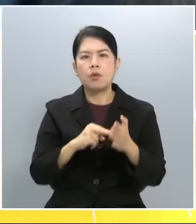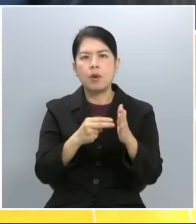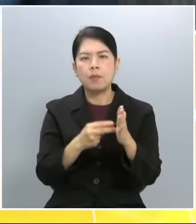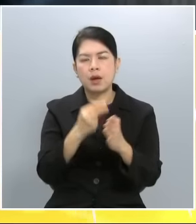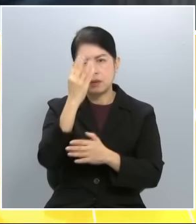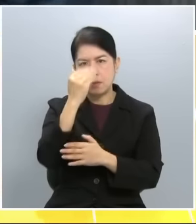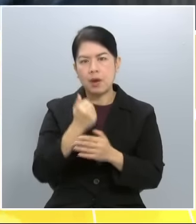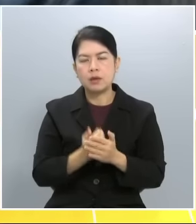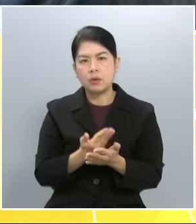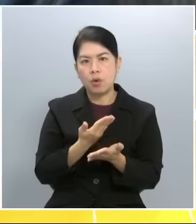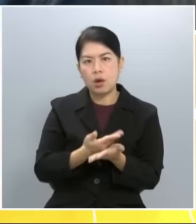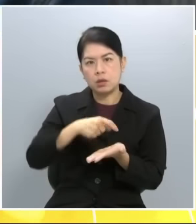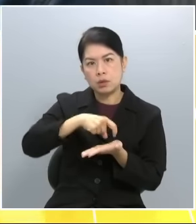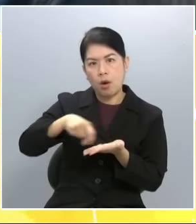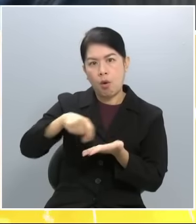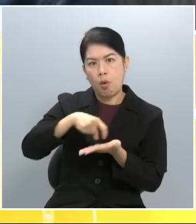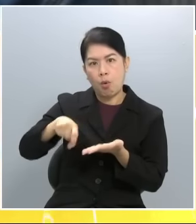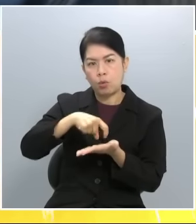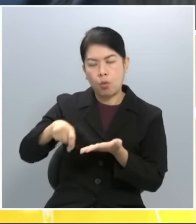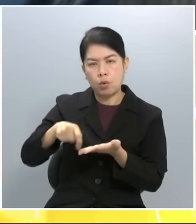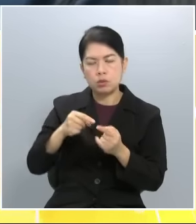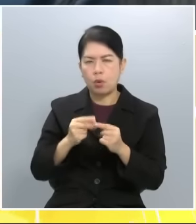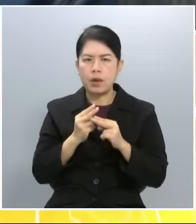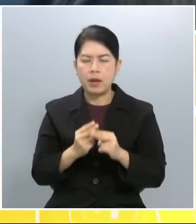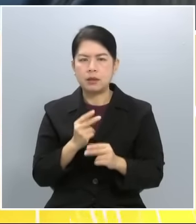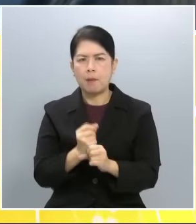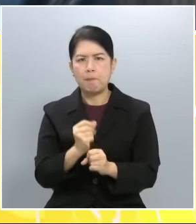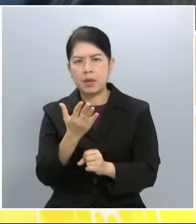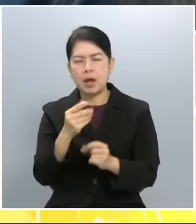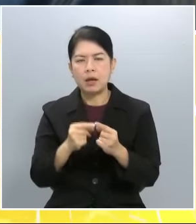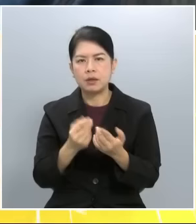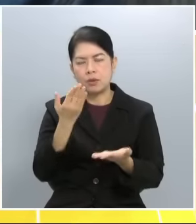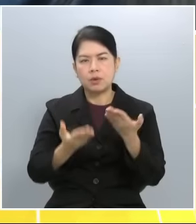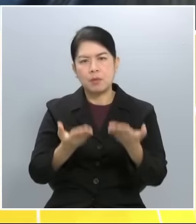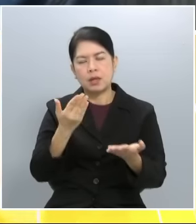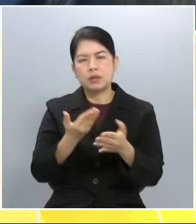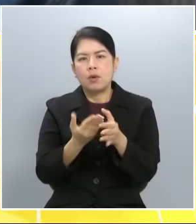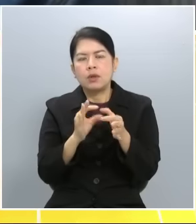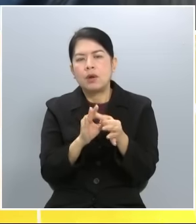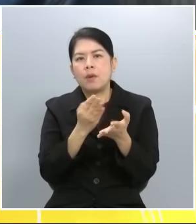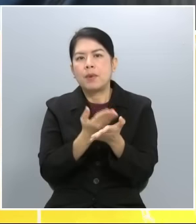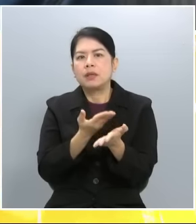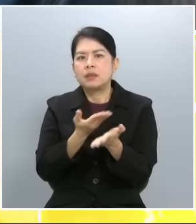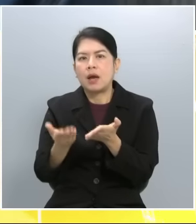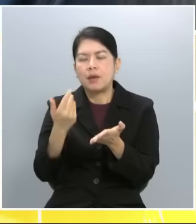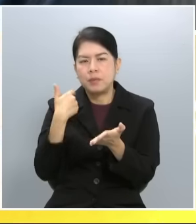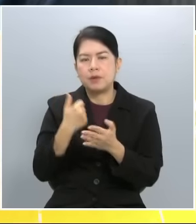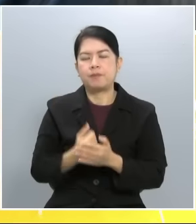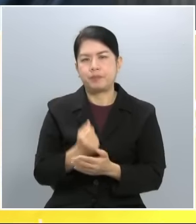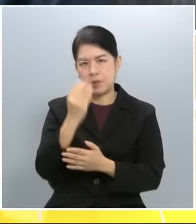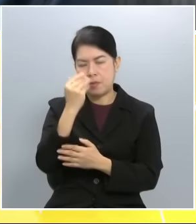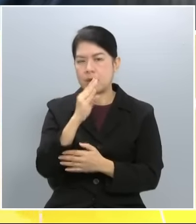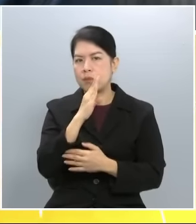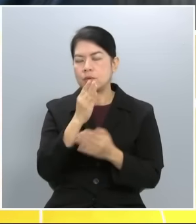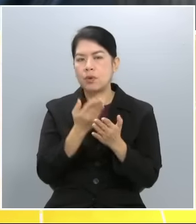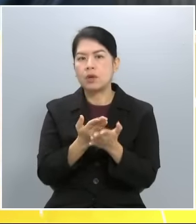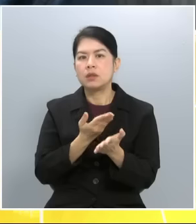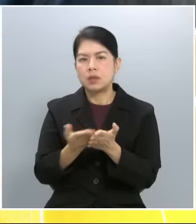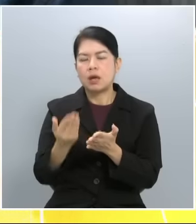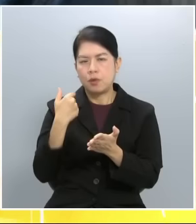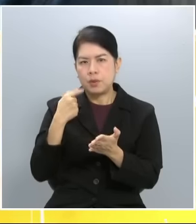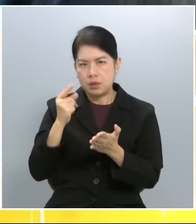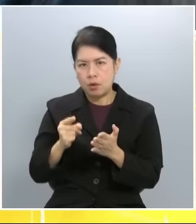ารถโอนออกไปได้ถ้าไม่มีเหตุผลไม่ว่าจะเป็นกรณีรายจ่ายมันต้องเป็นรายจ่ายซึ่งสามารถเป็นค่าใช้จ่ายตามกฎหม